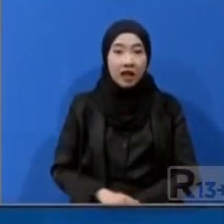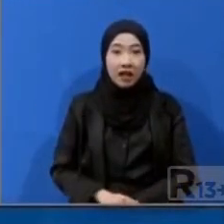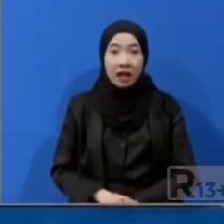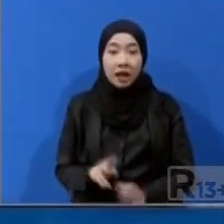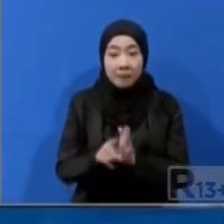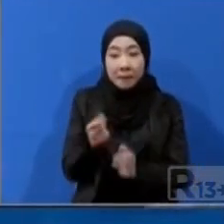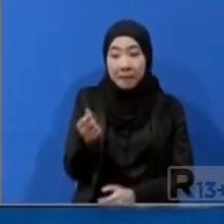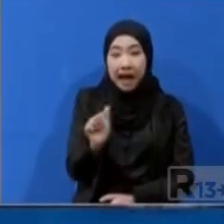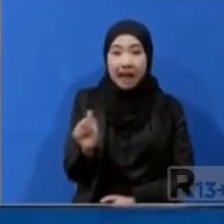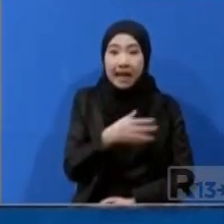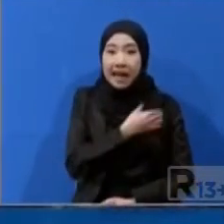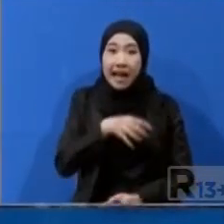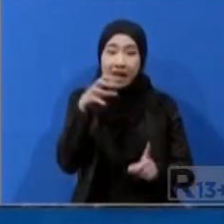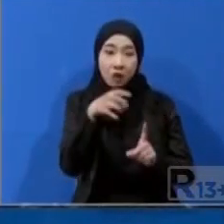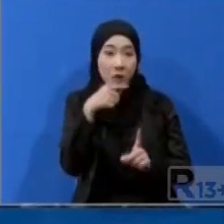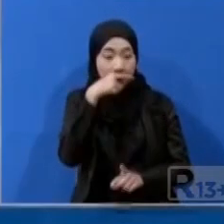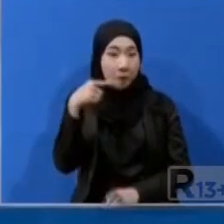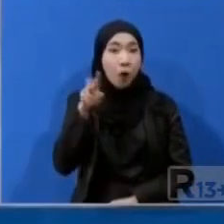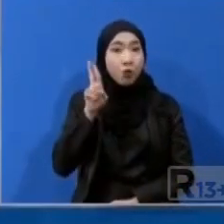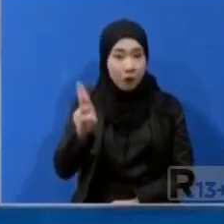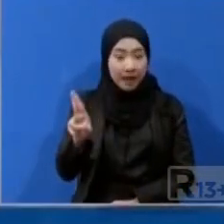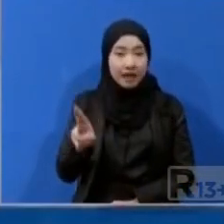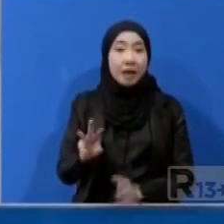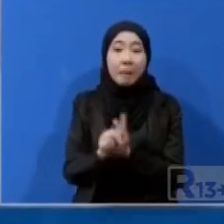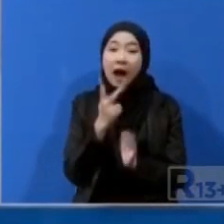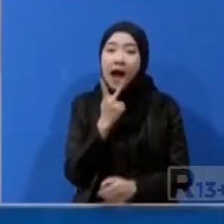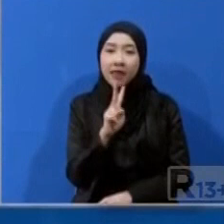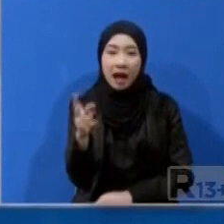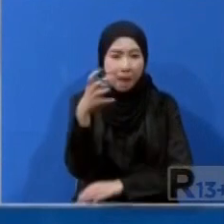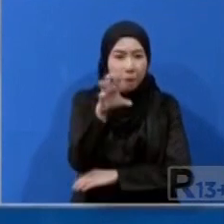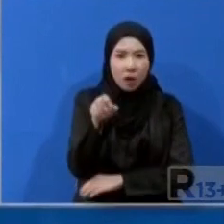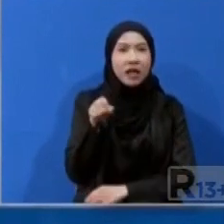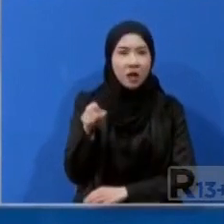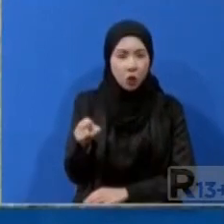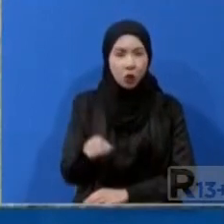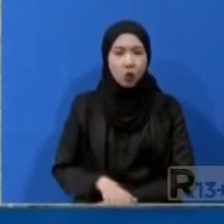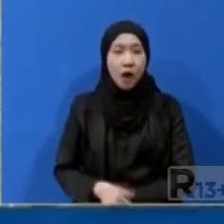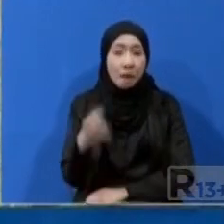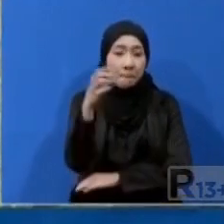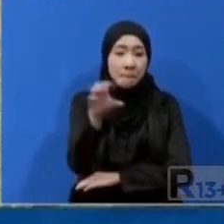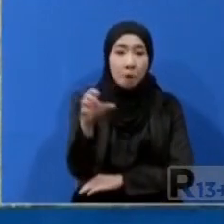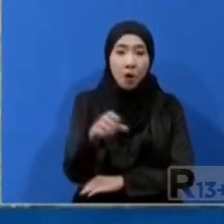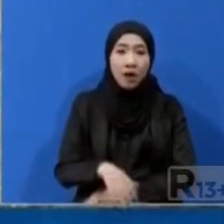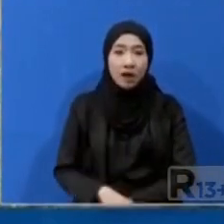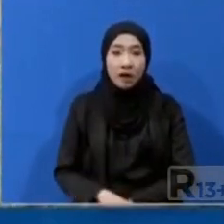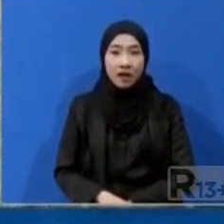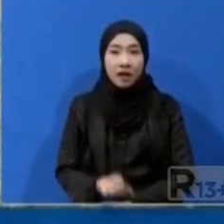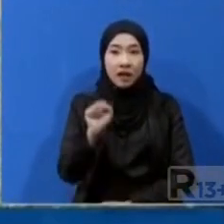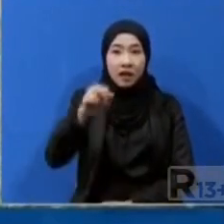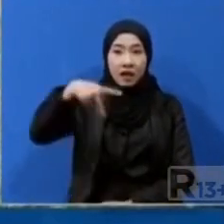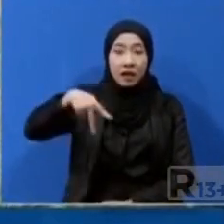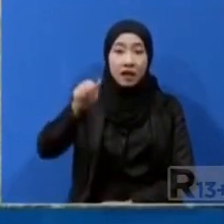Kementerian Keuangan, Ubaidi S. Hamidi, menyatakan ketiga proyek yang tengah disiapkan itu, yakni proyek KPBU SPAM Regional